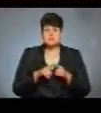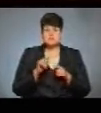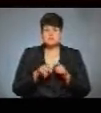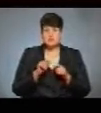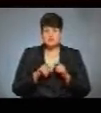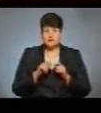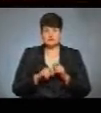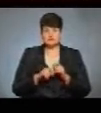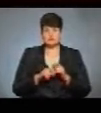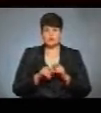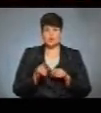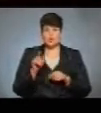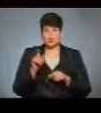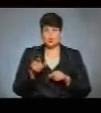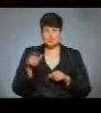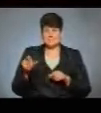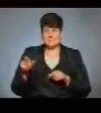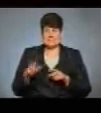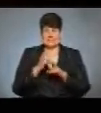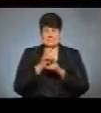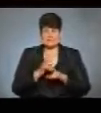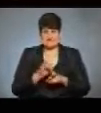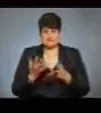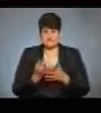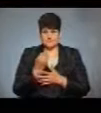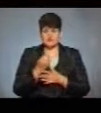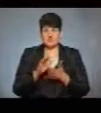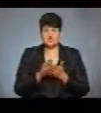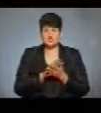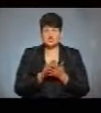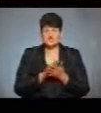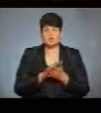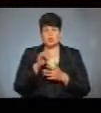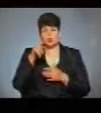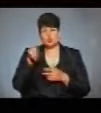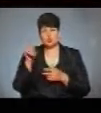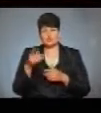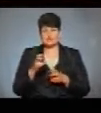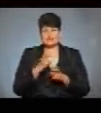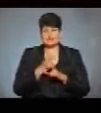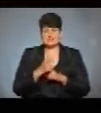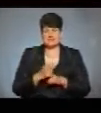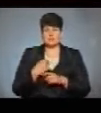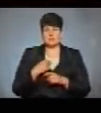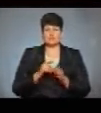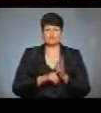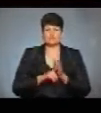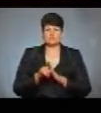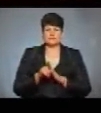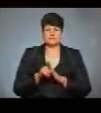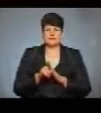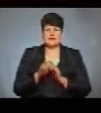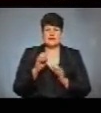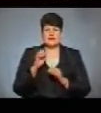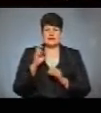які знайшли під час будівельних робіт. Зараз науковці нумерують і чистять останки. Ми приступили до